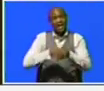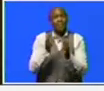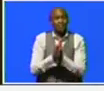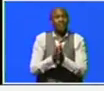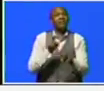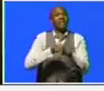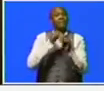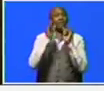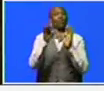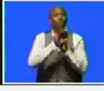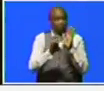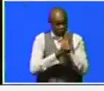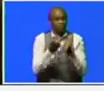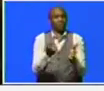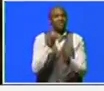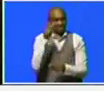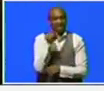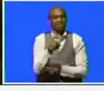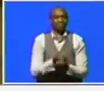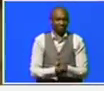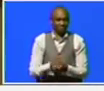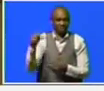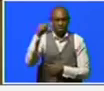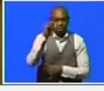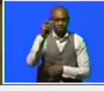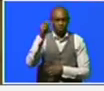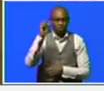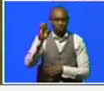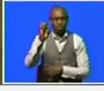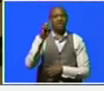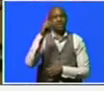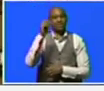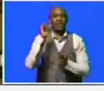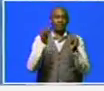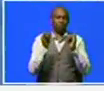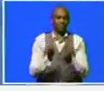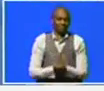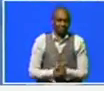kuidhinishwa kwa katiba ya sasa. George Maringa, KTN News.